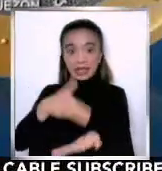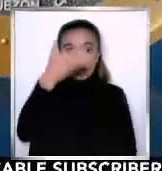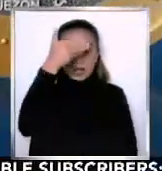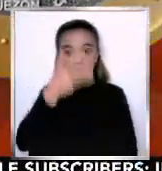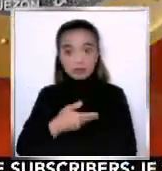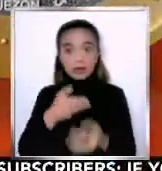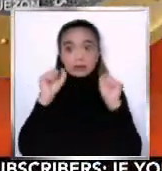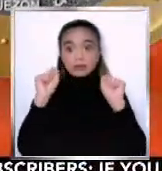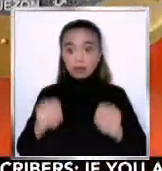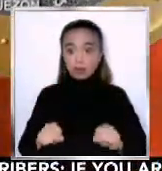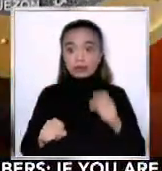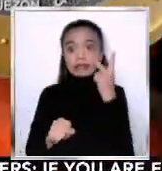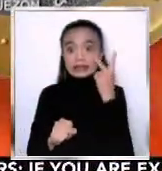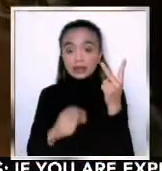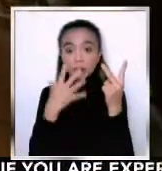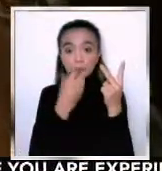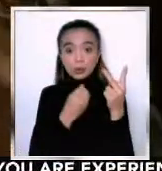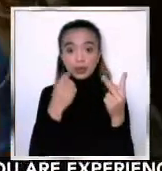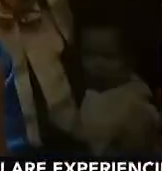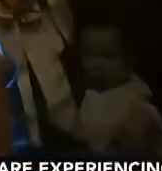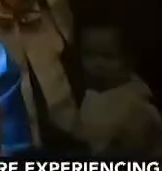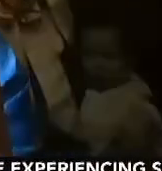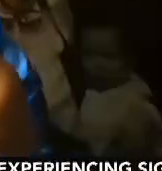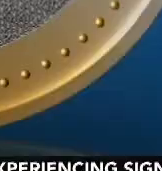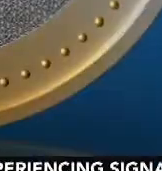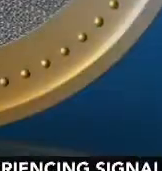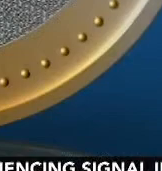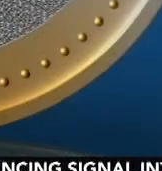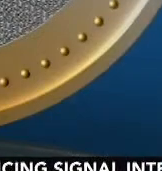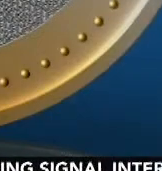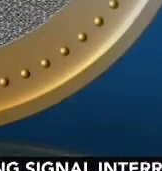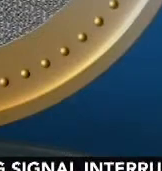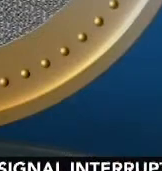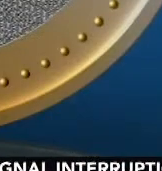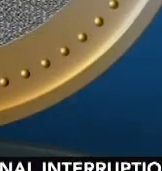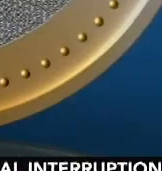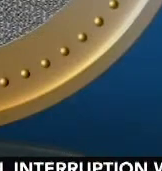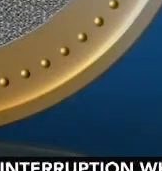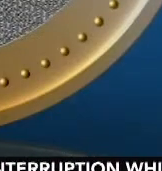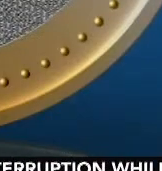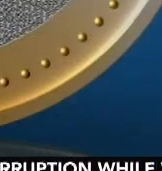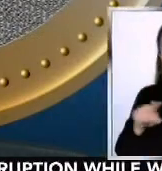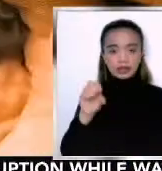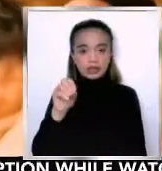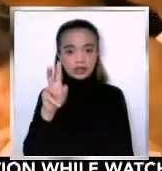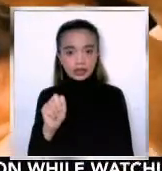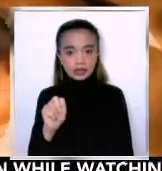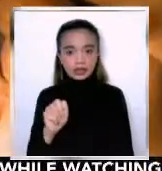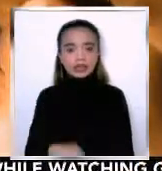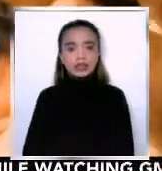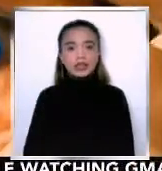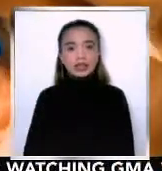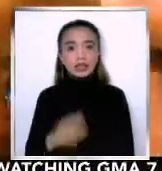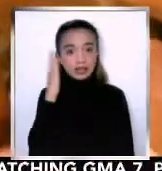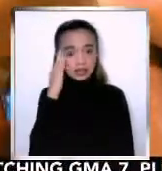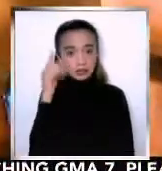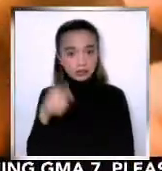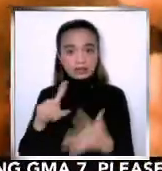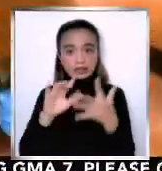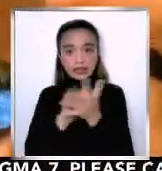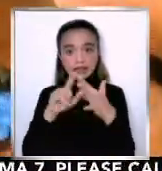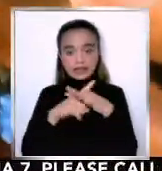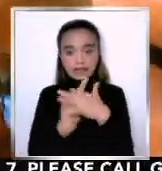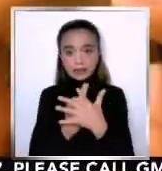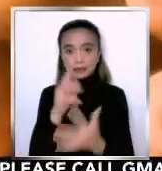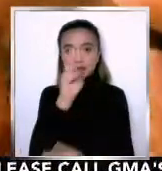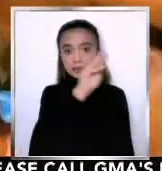ang muka ni Pangulong Manuel L. Quezon. At sa likod naman, makikita natin ang kneeled plant. Alam niyo ba na sa kneeled plant, nagmula ang salitang Maynila, ang kneeled ay